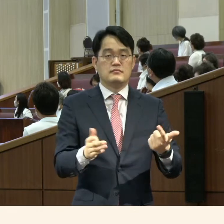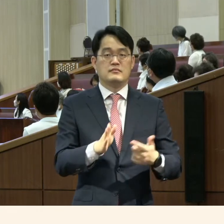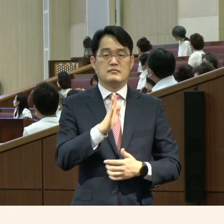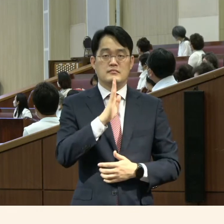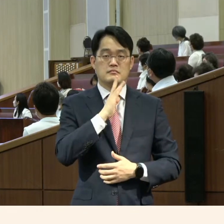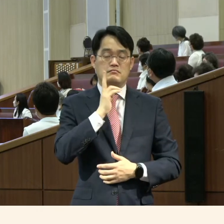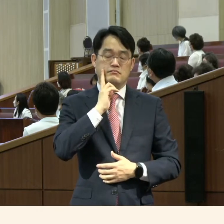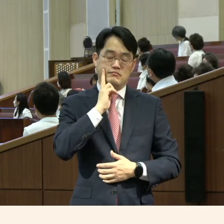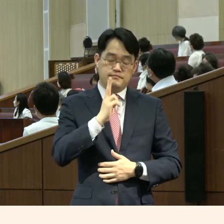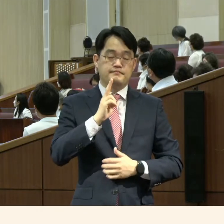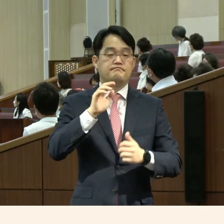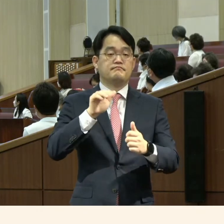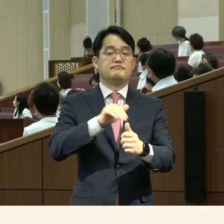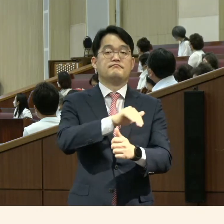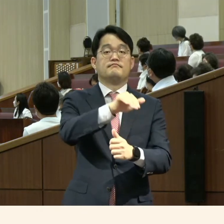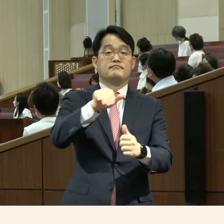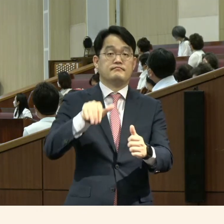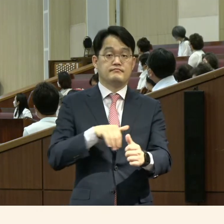serious.